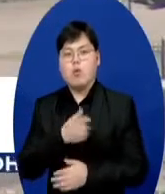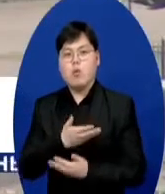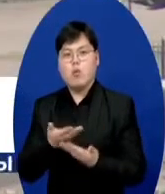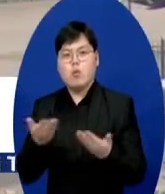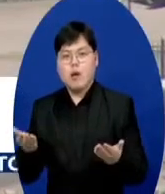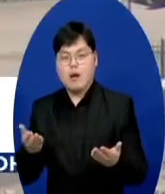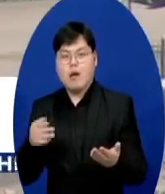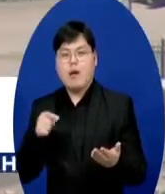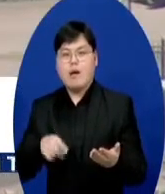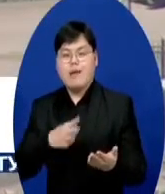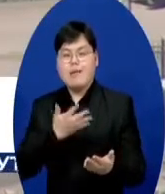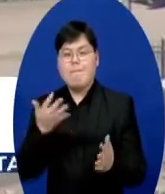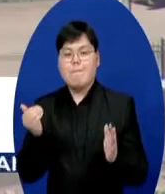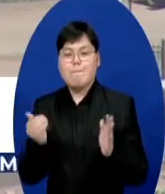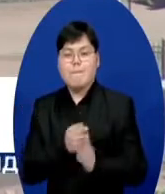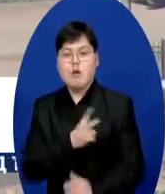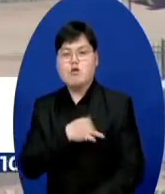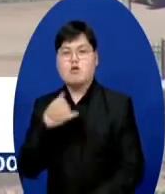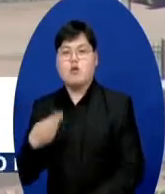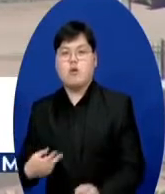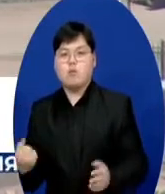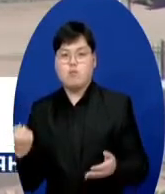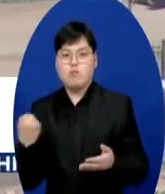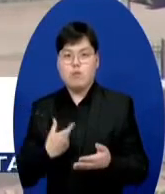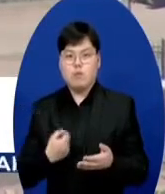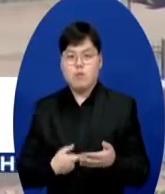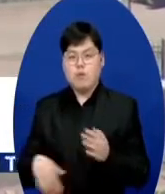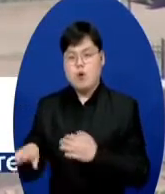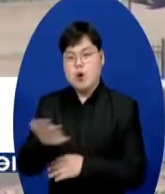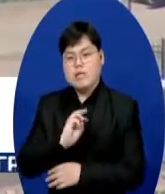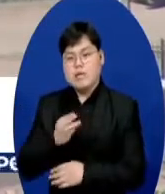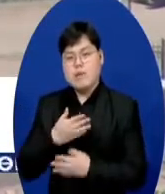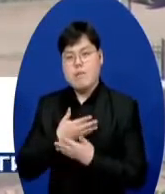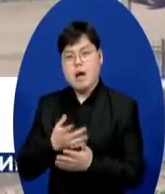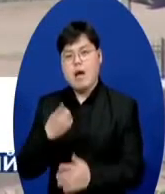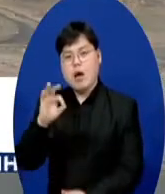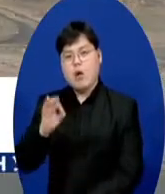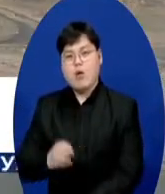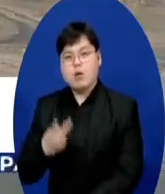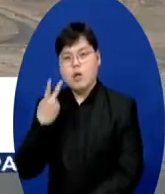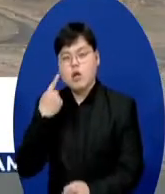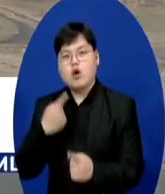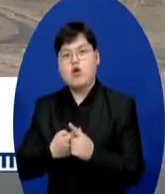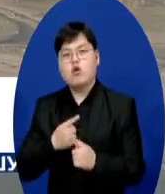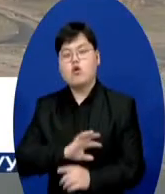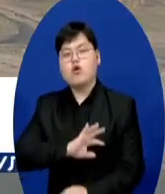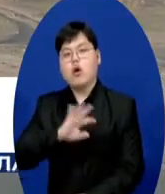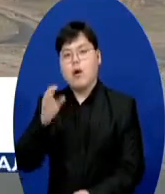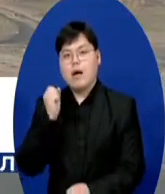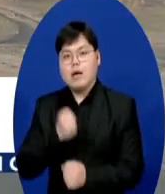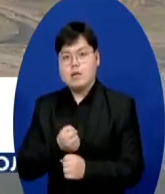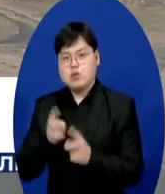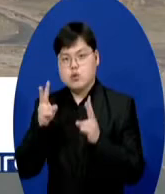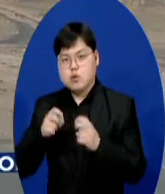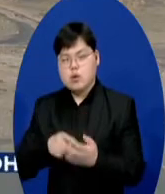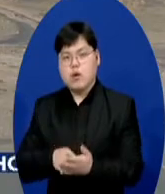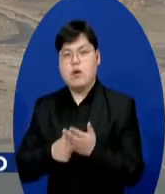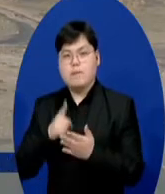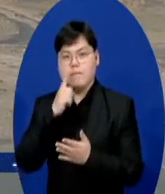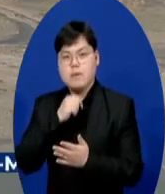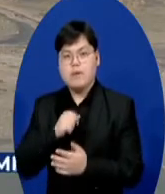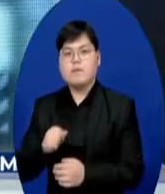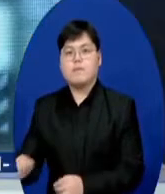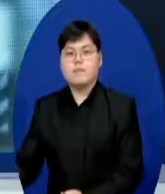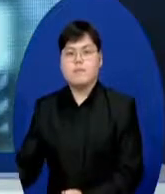үүнээс 50,000 орчим нь нөөцөд бүртгүүлдэг. Нийт шалгалт өгч байгаа хүний ердөө 10% нь сум орон нутгад ажилладаг судалгаа байна.